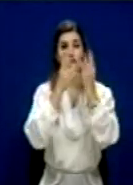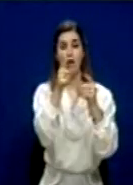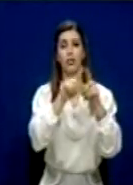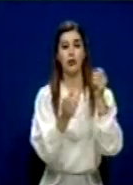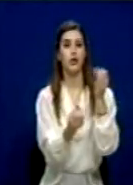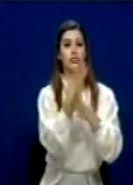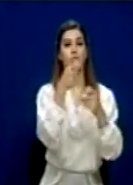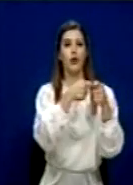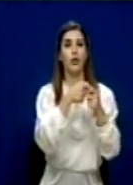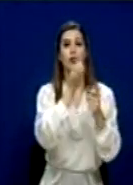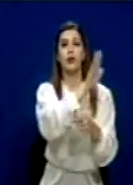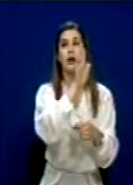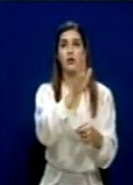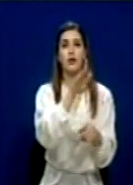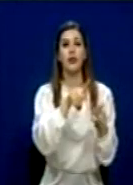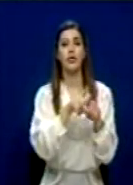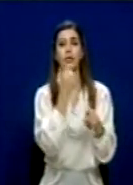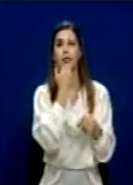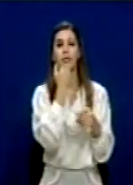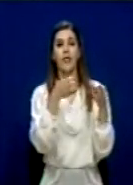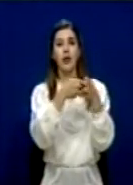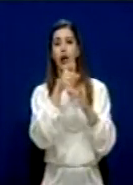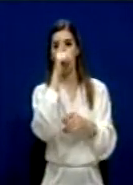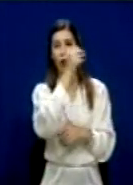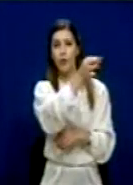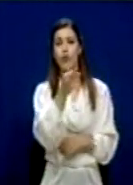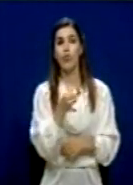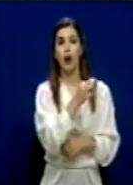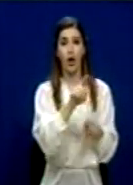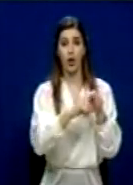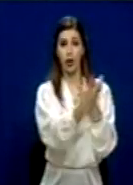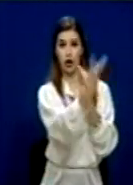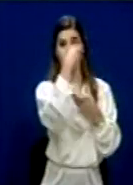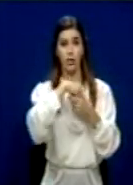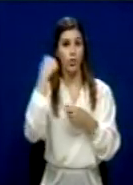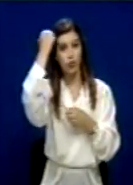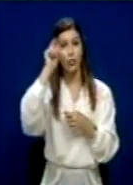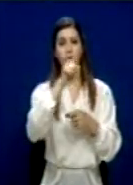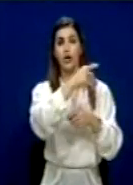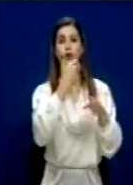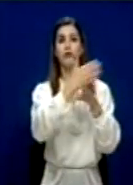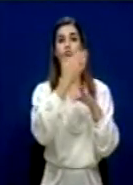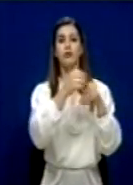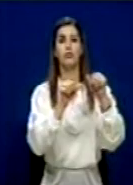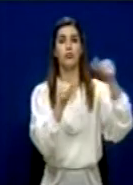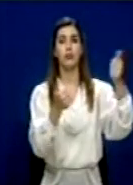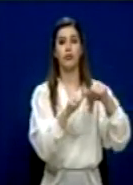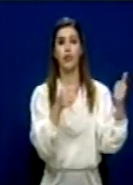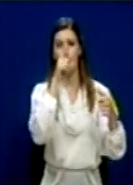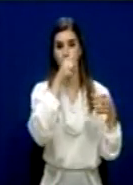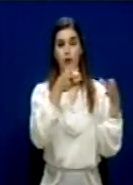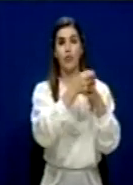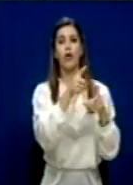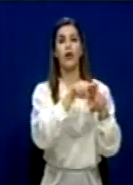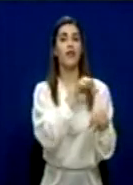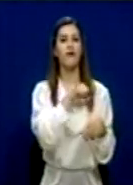asociacioni autonomi komunave, i cili jo që nuk po integron në komunat e veriut për brenda Kosovës, po po i që integron edhe ato komuna në jug të